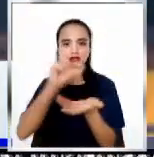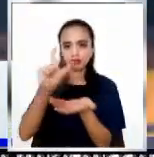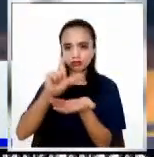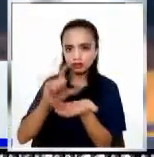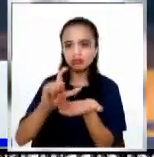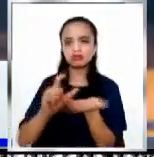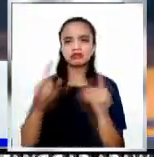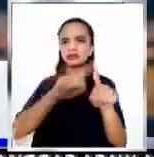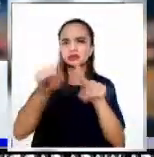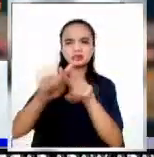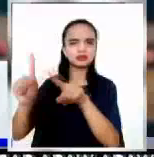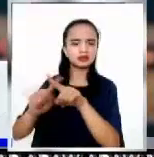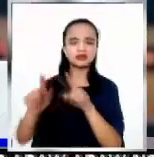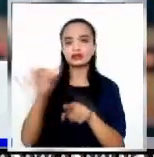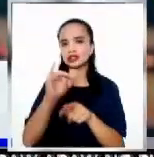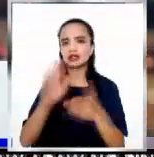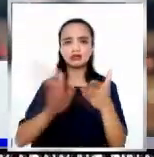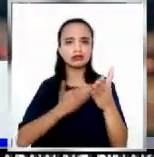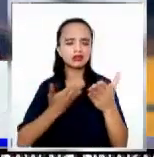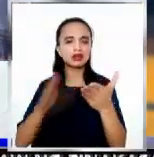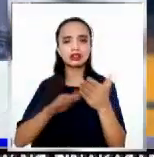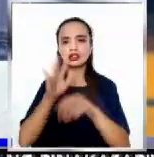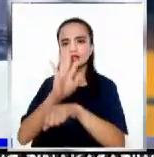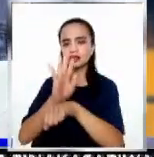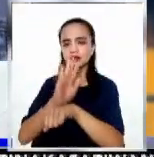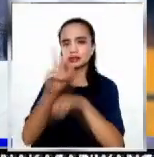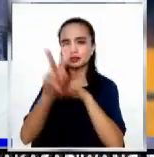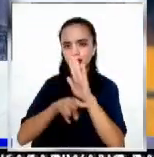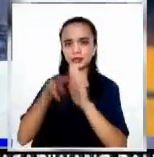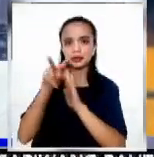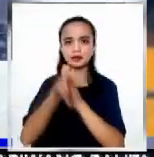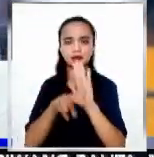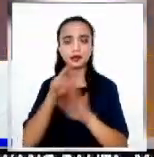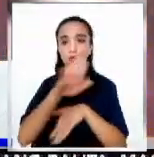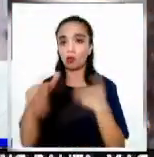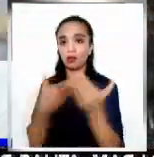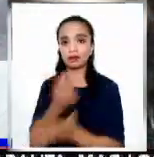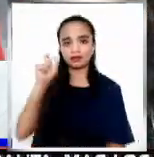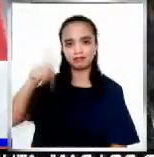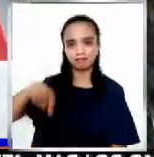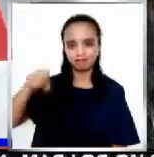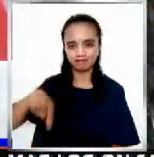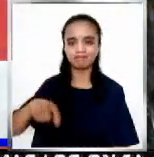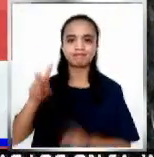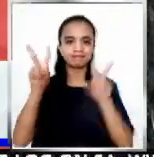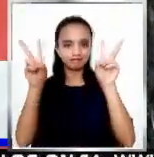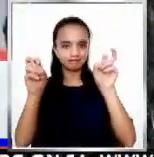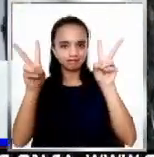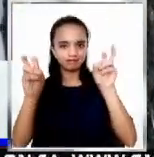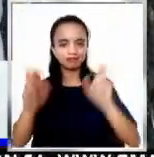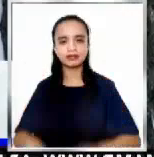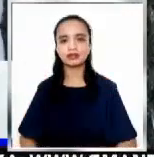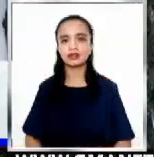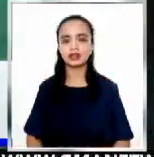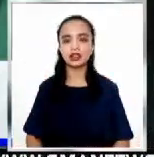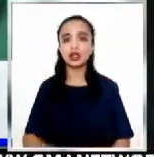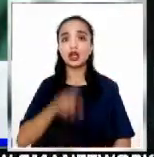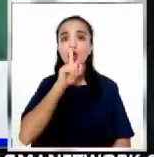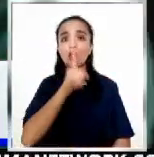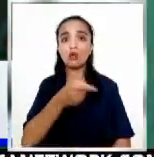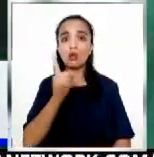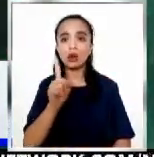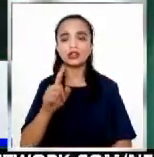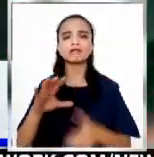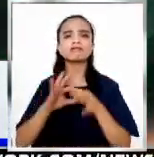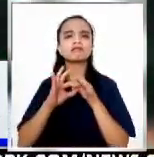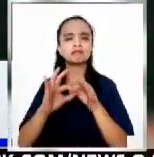maging sa music video na All I Need. Effective at efficient ang kanilang tandem. Forte raw